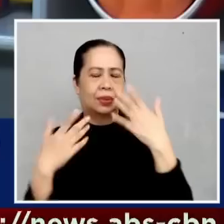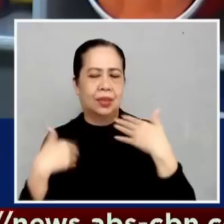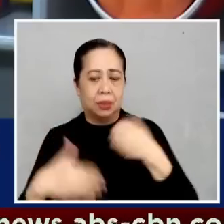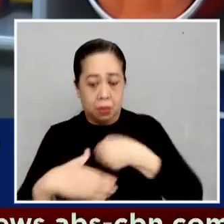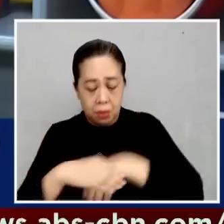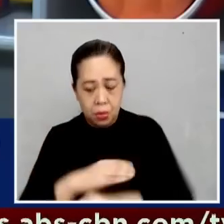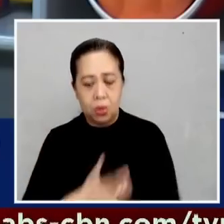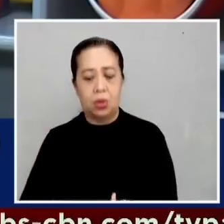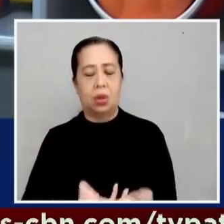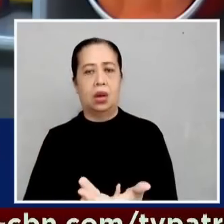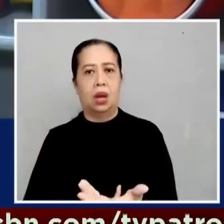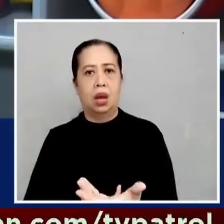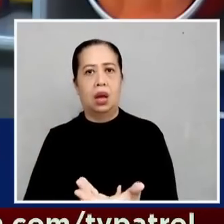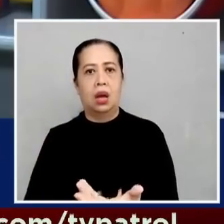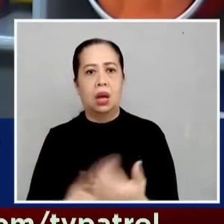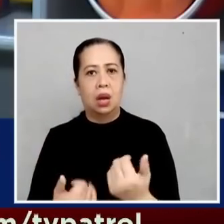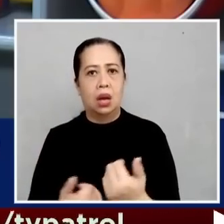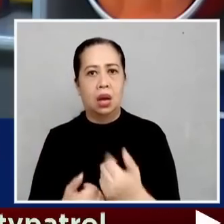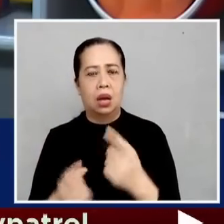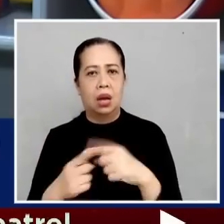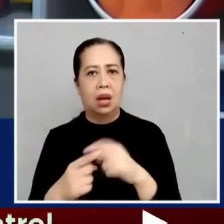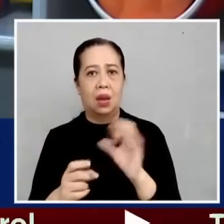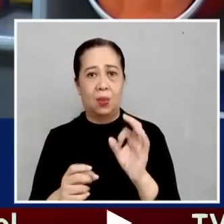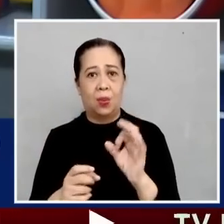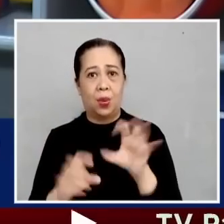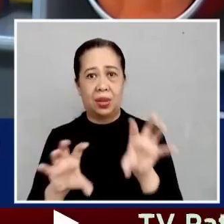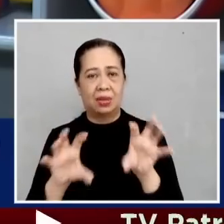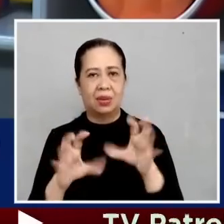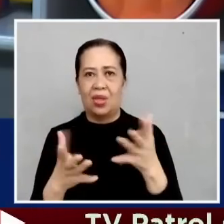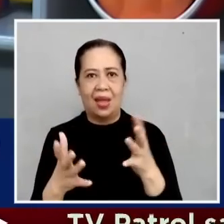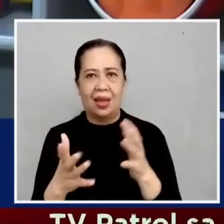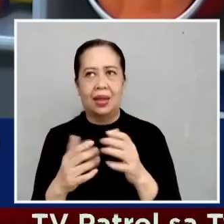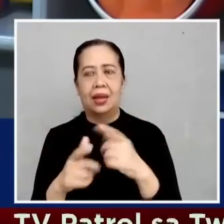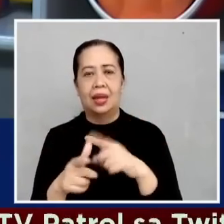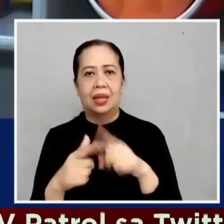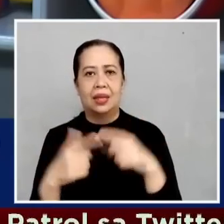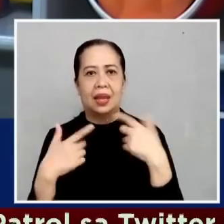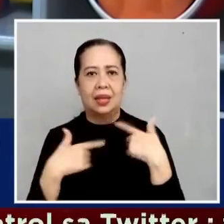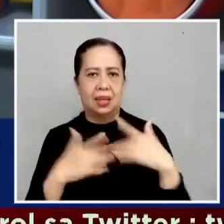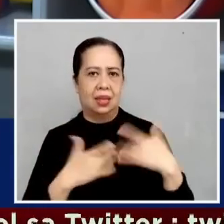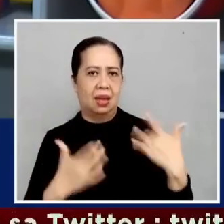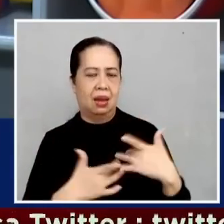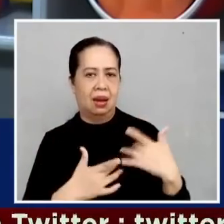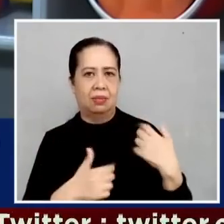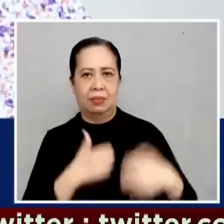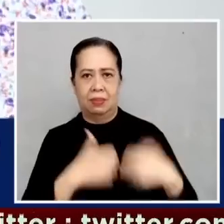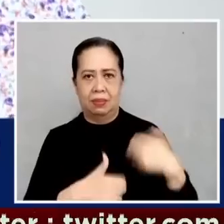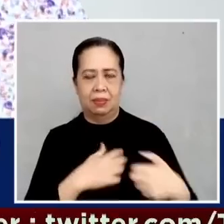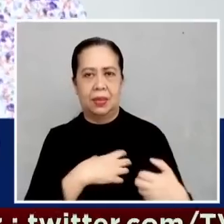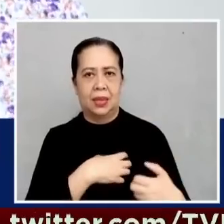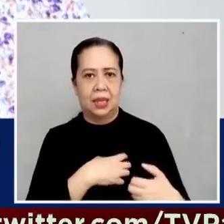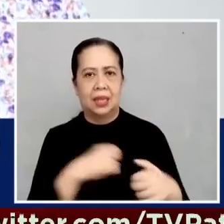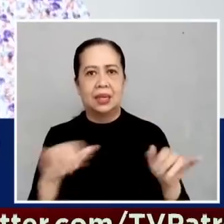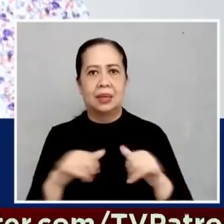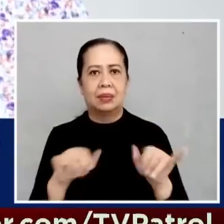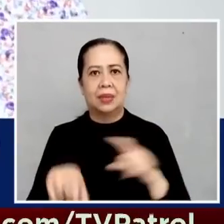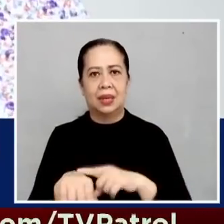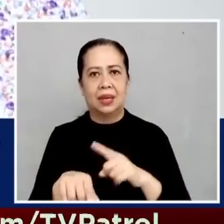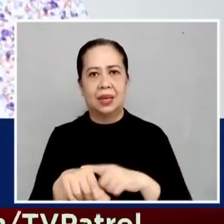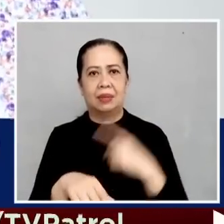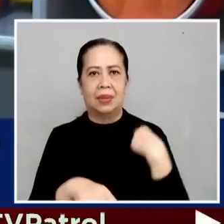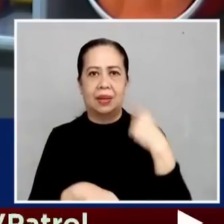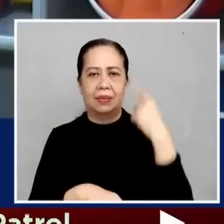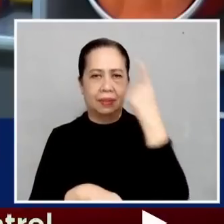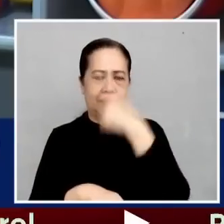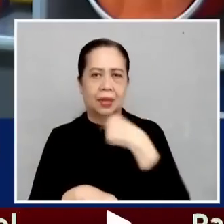akin, wala siyang butas sa puwet, yung ganon. Mm-hmm. And then he had a heart condition. Mm-hmm. And then at the same time, yun pa may down. Sabi